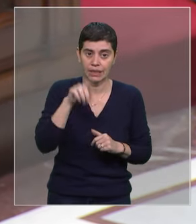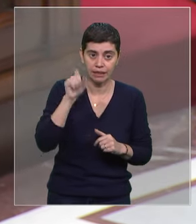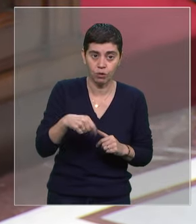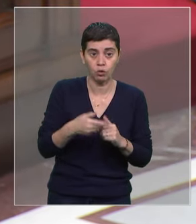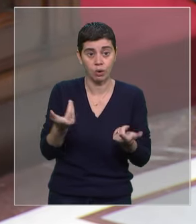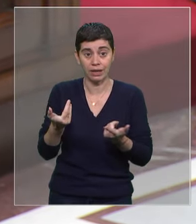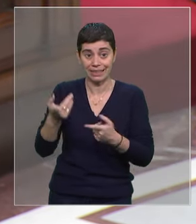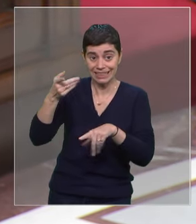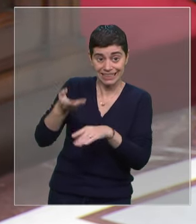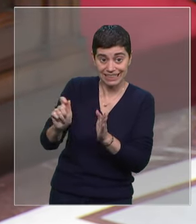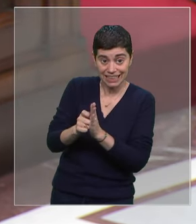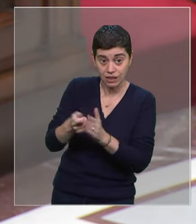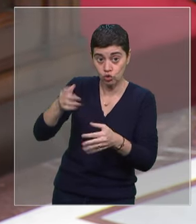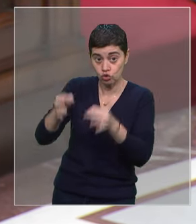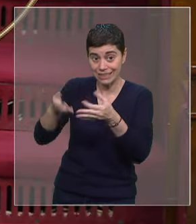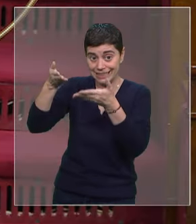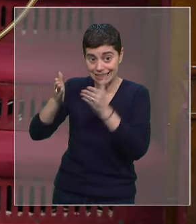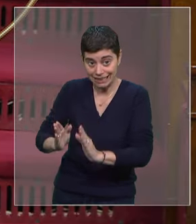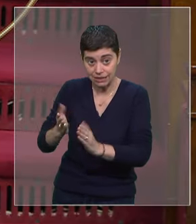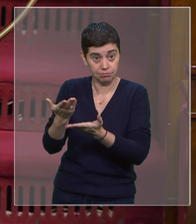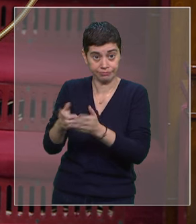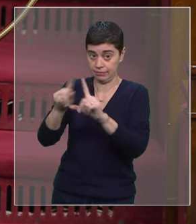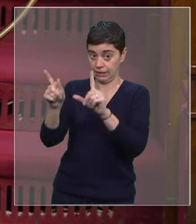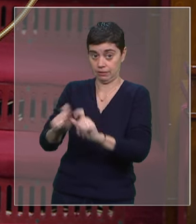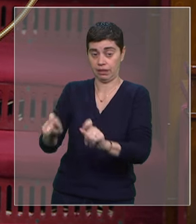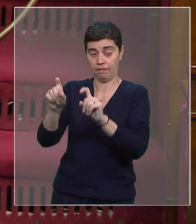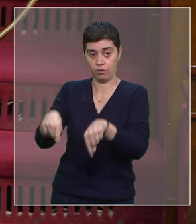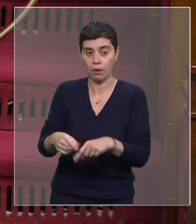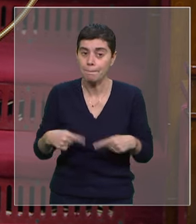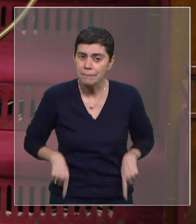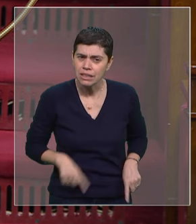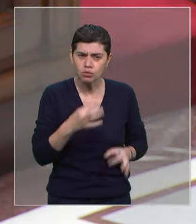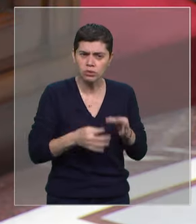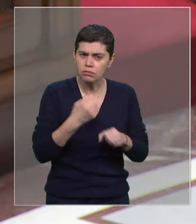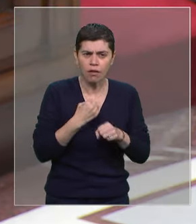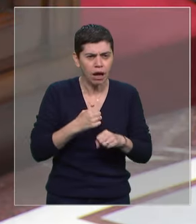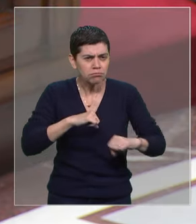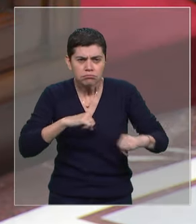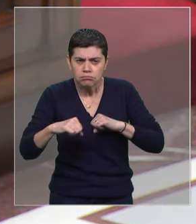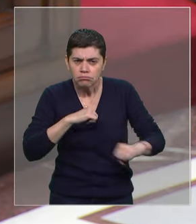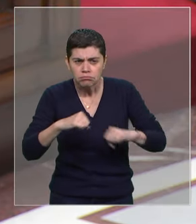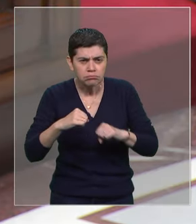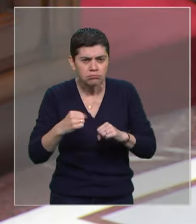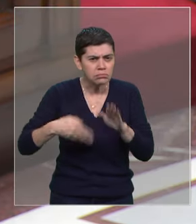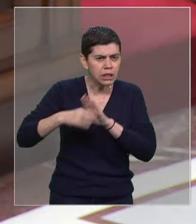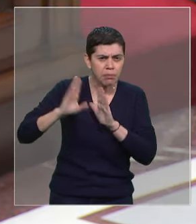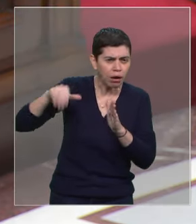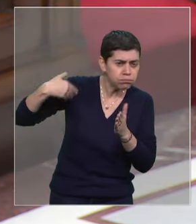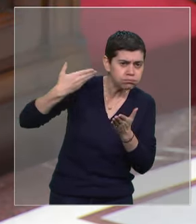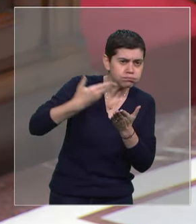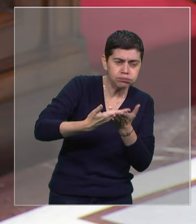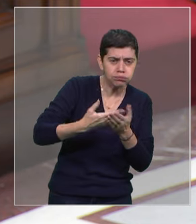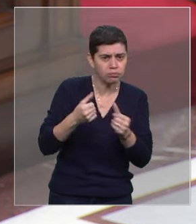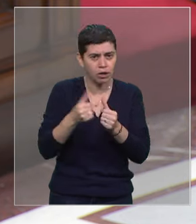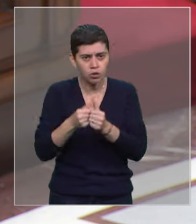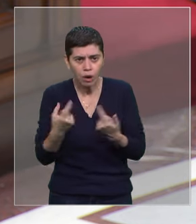l'autorité de la chose jugée. Le ministre de la Justice est à la tâche, comme depuis le premier jour, dans le cadre de la feuille de route